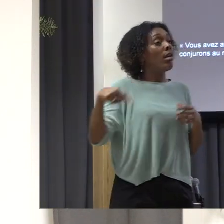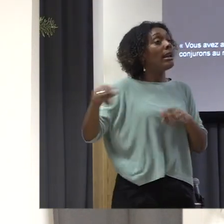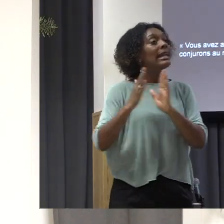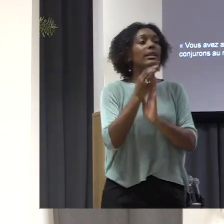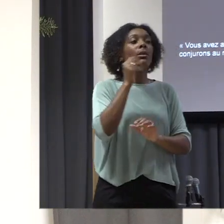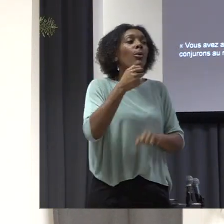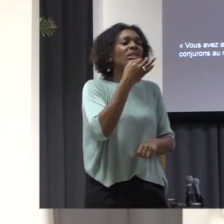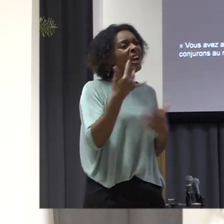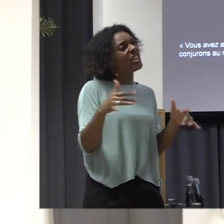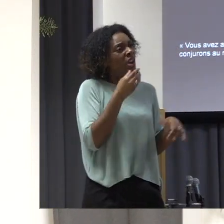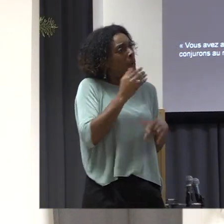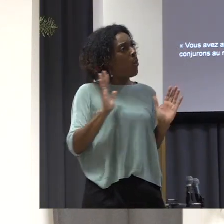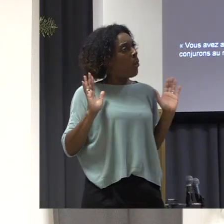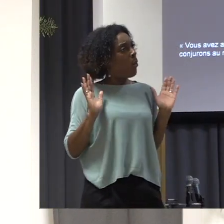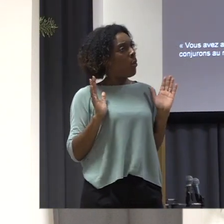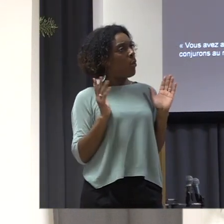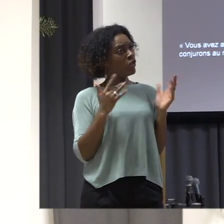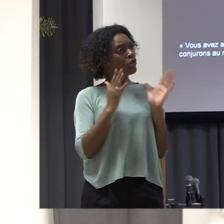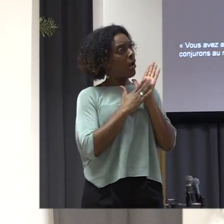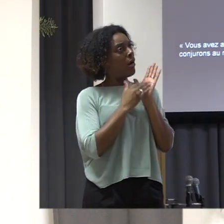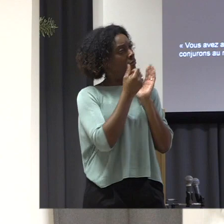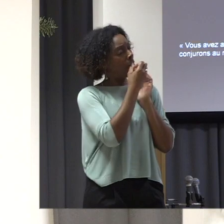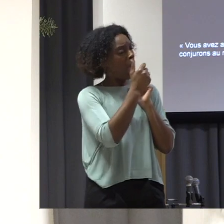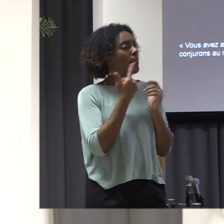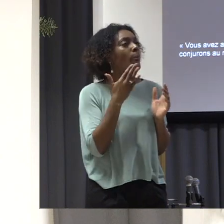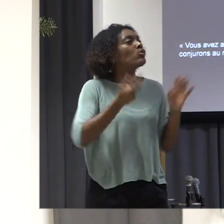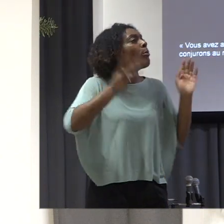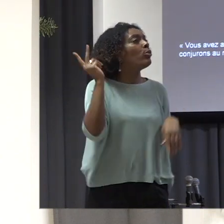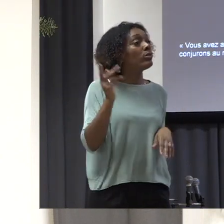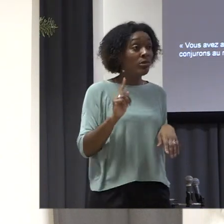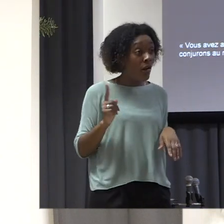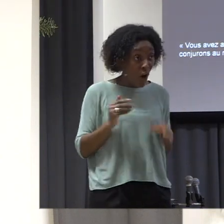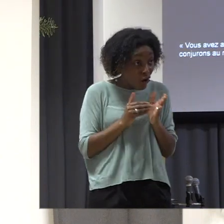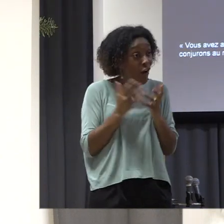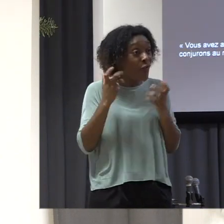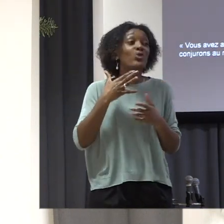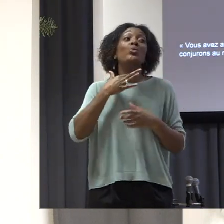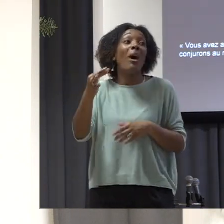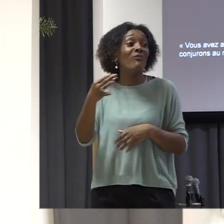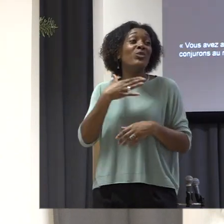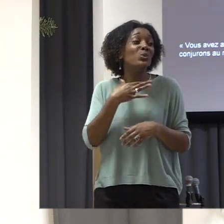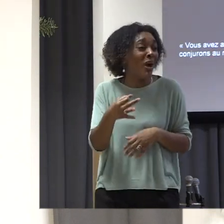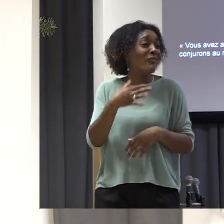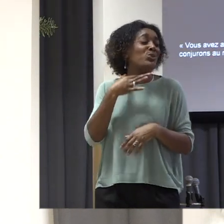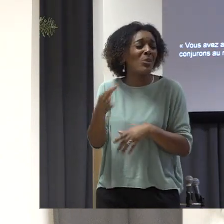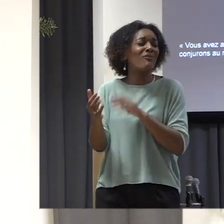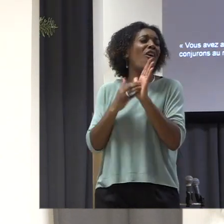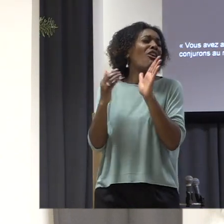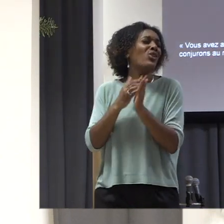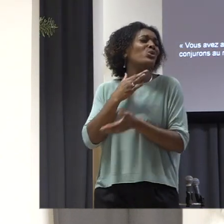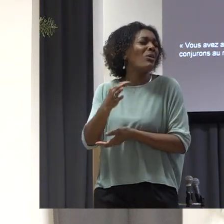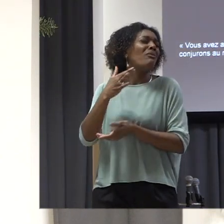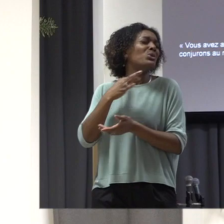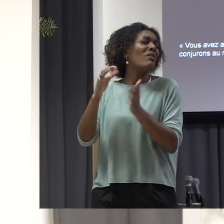niveau, il n'y a pas besoin, on ne va pas en rajouter, ça ne sert à rien. Mais non. Paul veut leur permettre encore